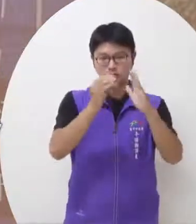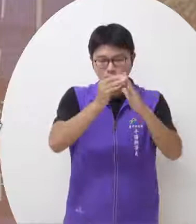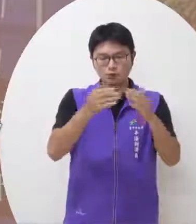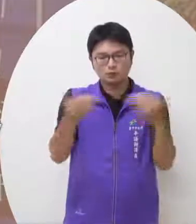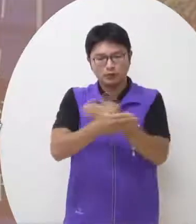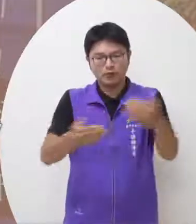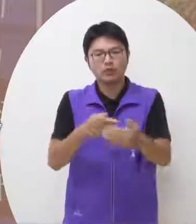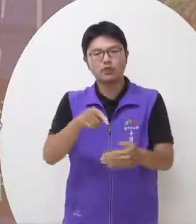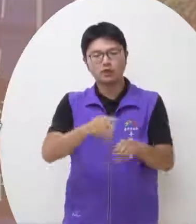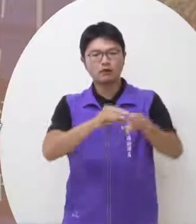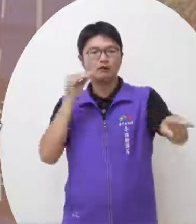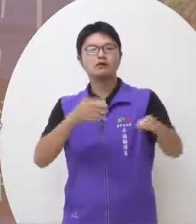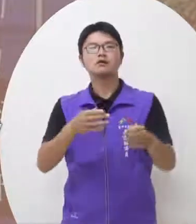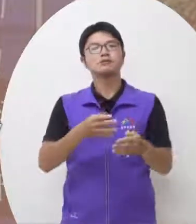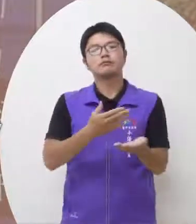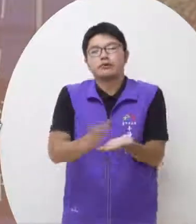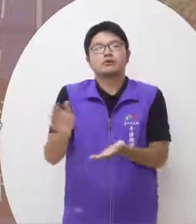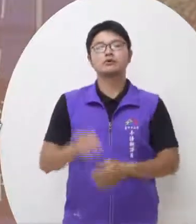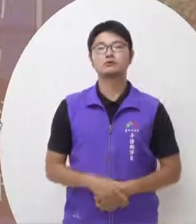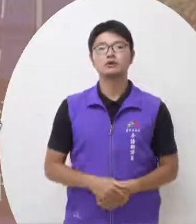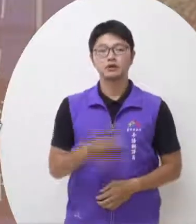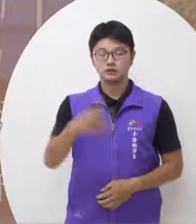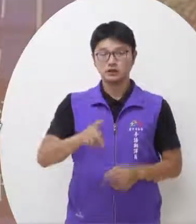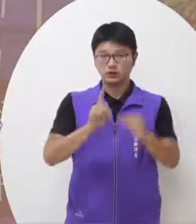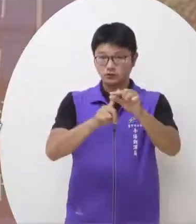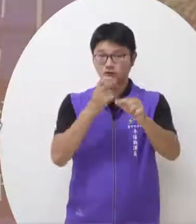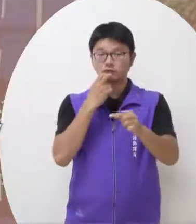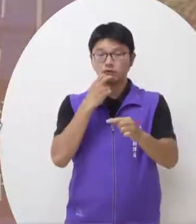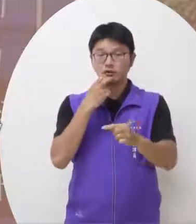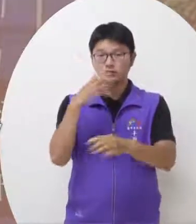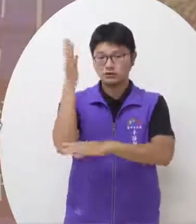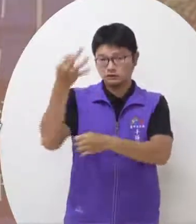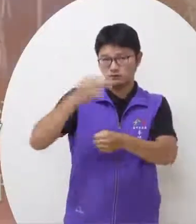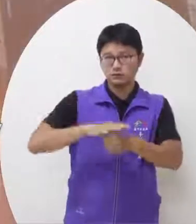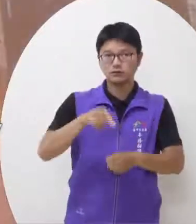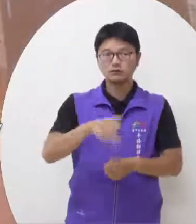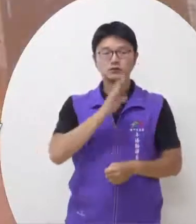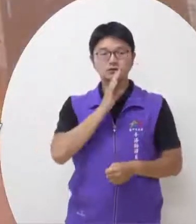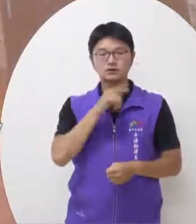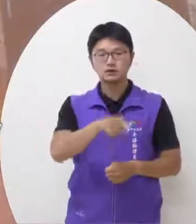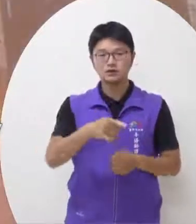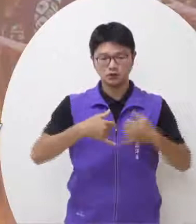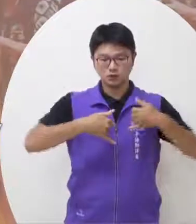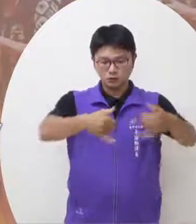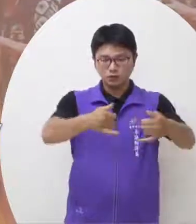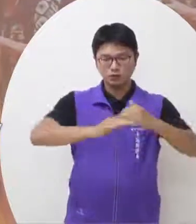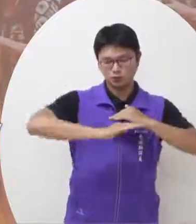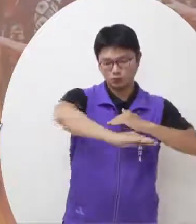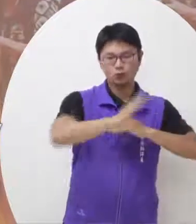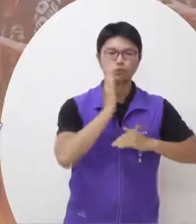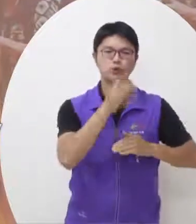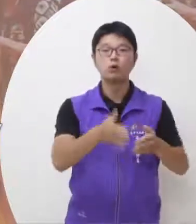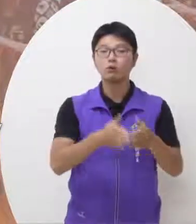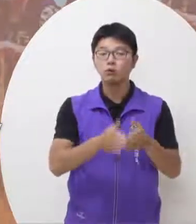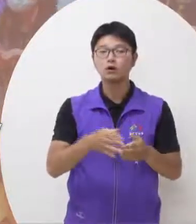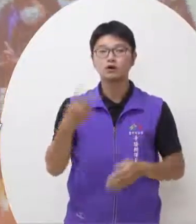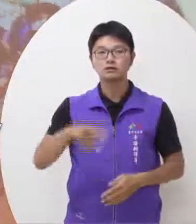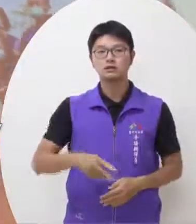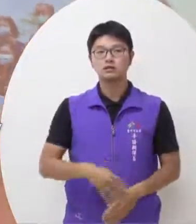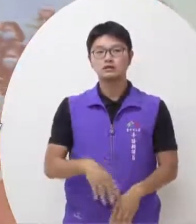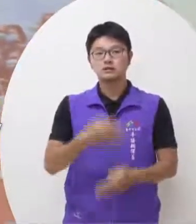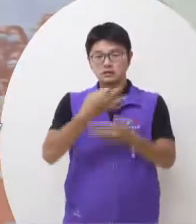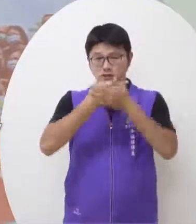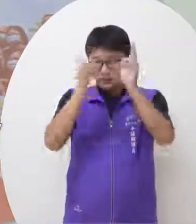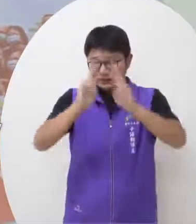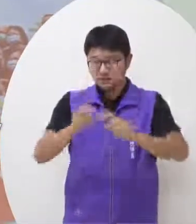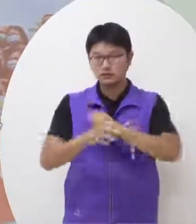央前瞻的经费来烫平福雅路第二期的一个计划那另外这边我们要新建节能减碳